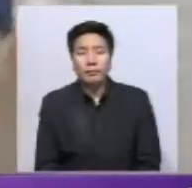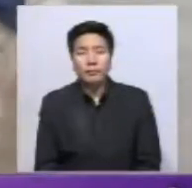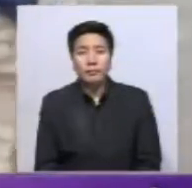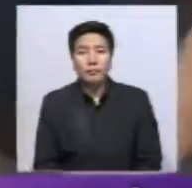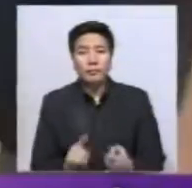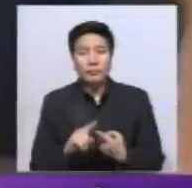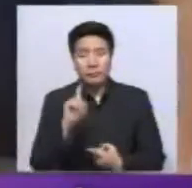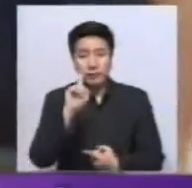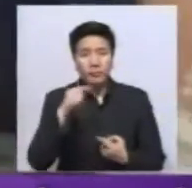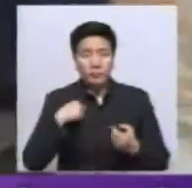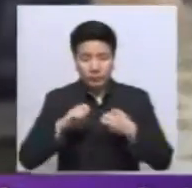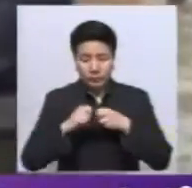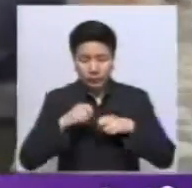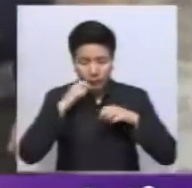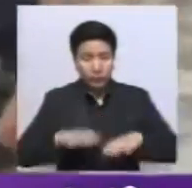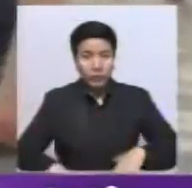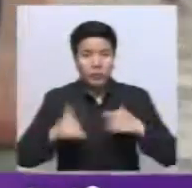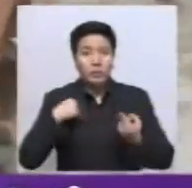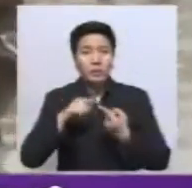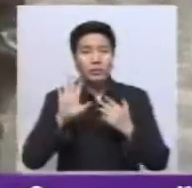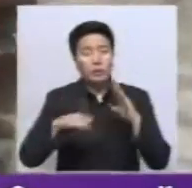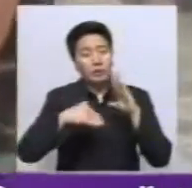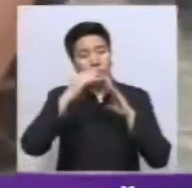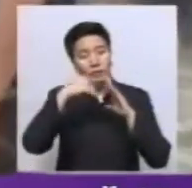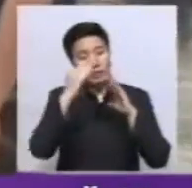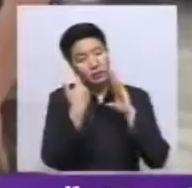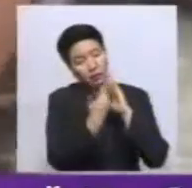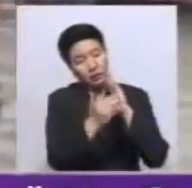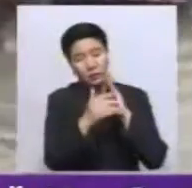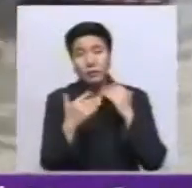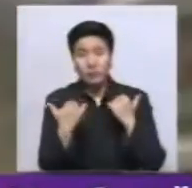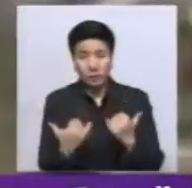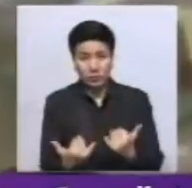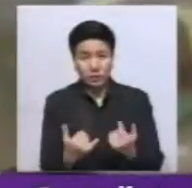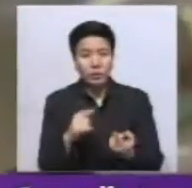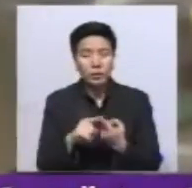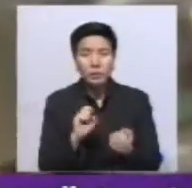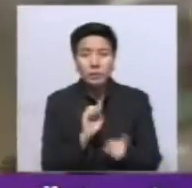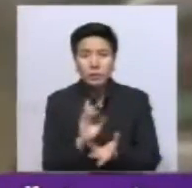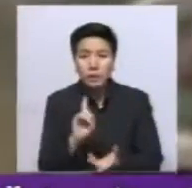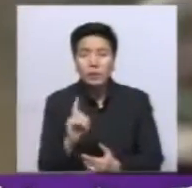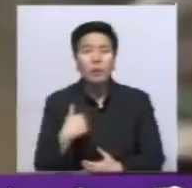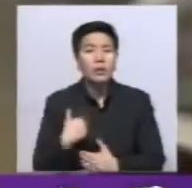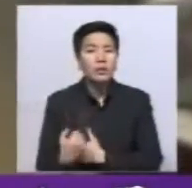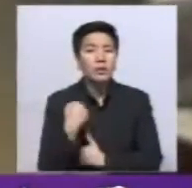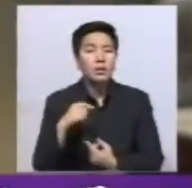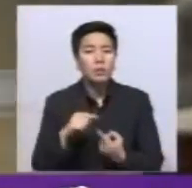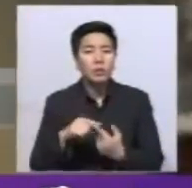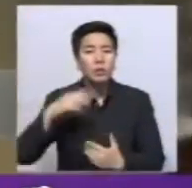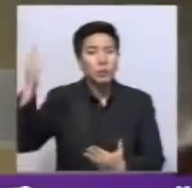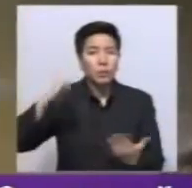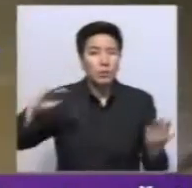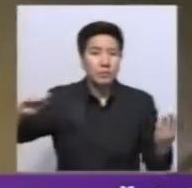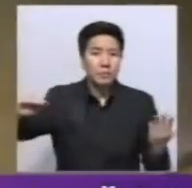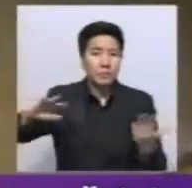นอีกครั้งที่สถานการณ์อุทกภัยที่เกิดขึ้นในพื้นที่ภาคเหนือและภาคตะวันออกเฉียงเหนืออันเนื่องมาจากอิทธิพลของพายุเชนกาท